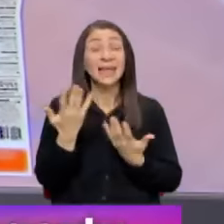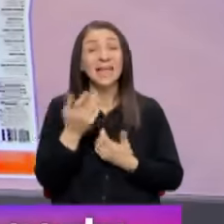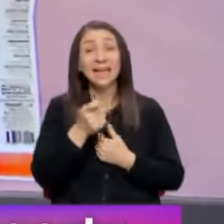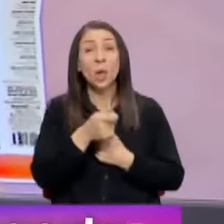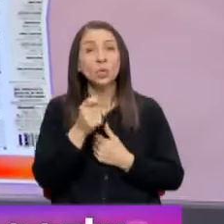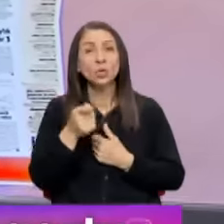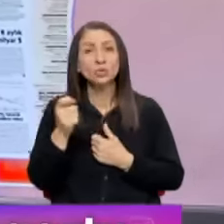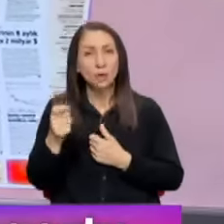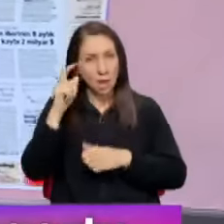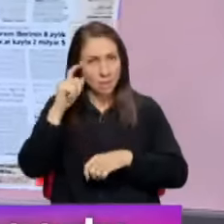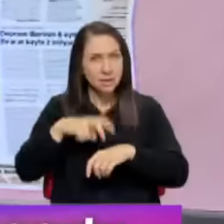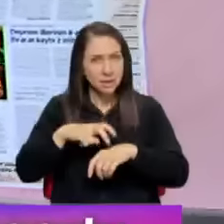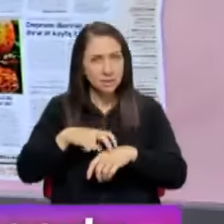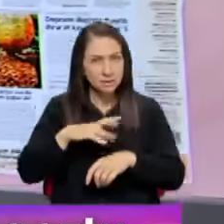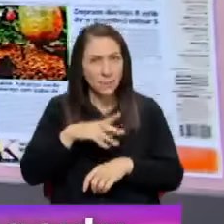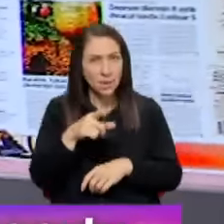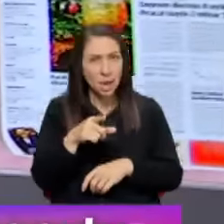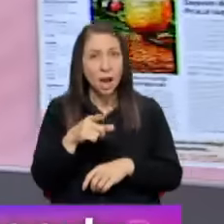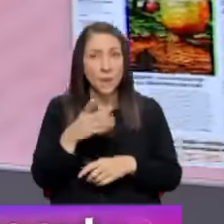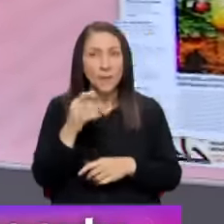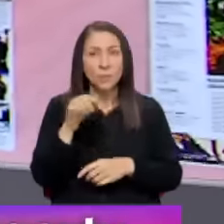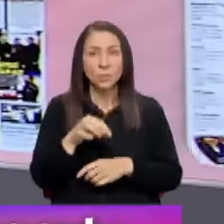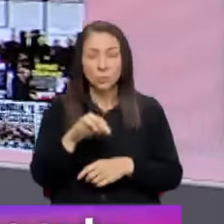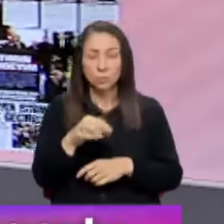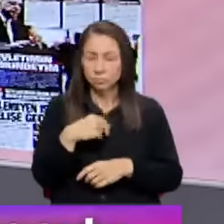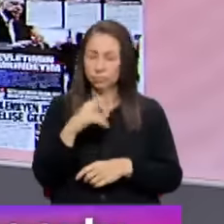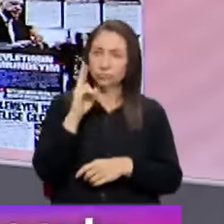kadar ödüyordunuz, hatırlayanınız var mı? Ama bugün